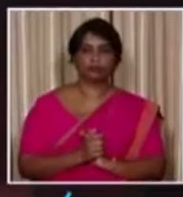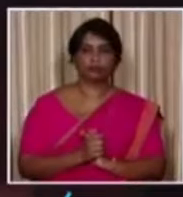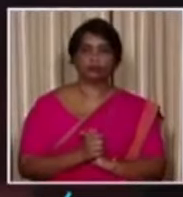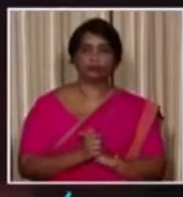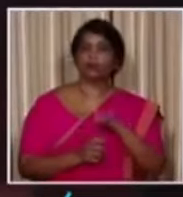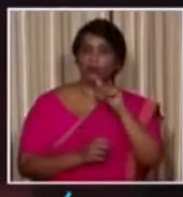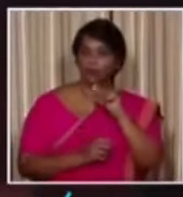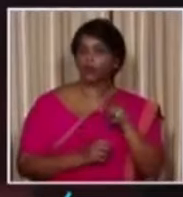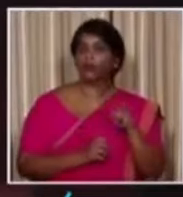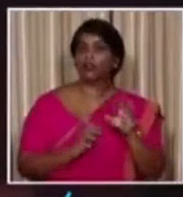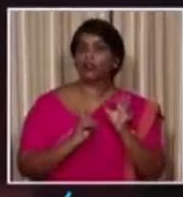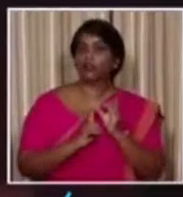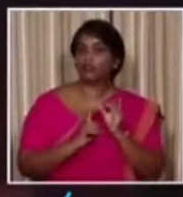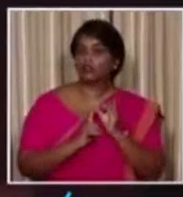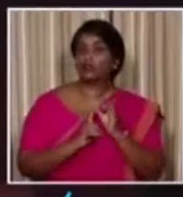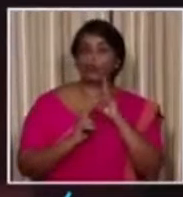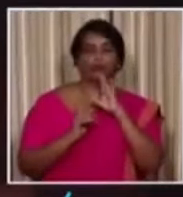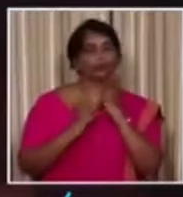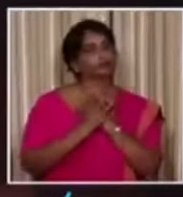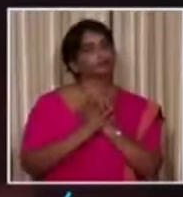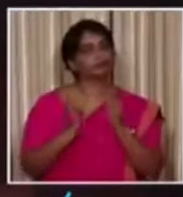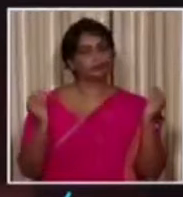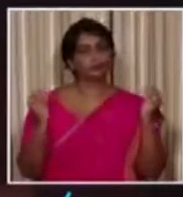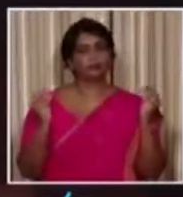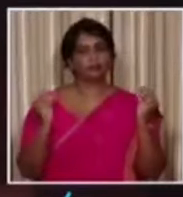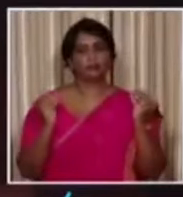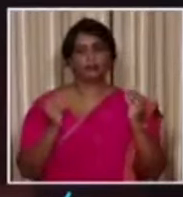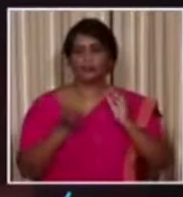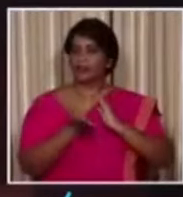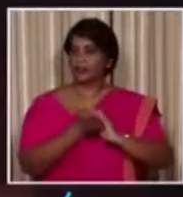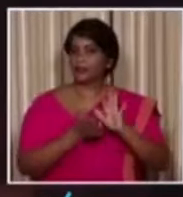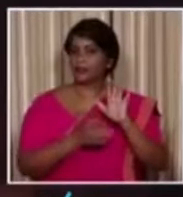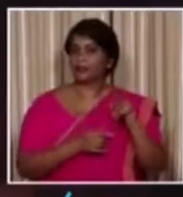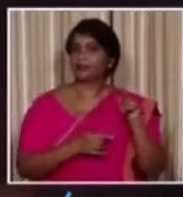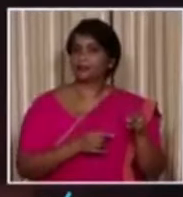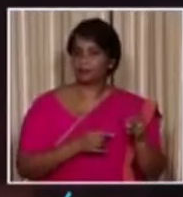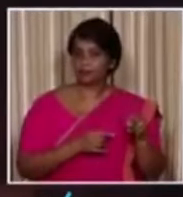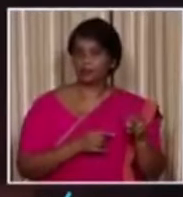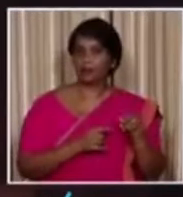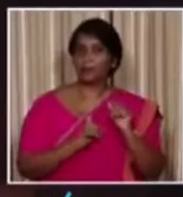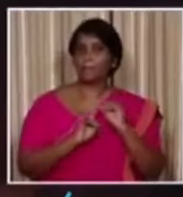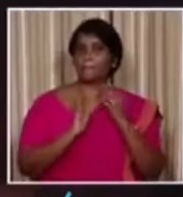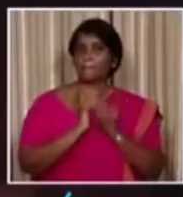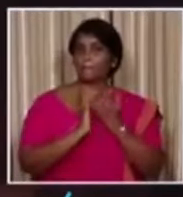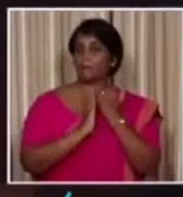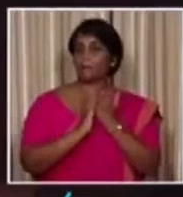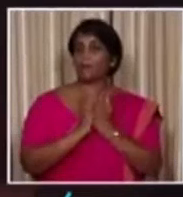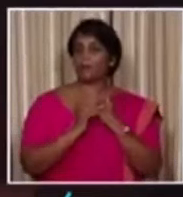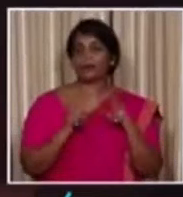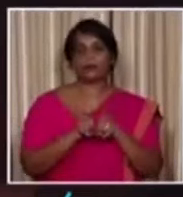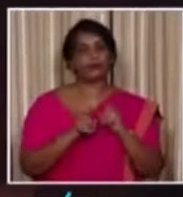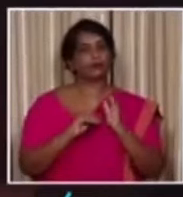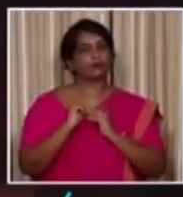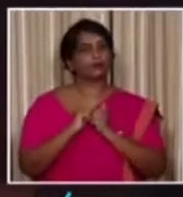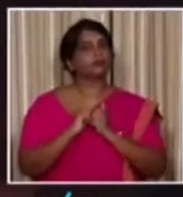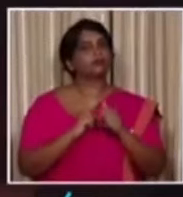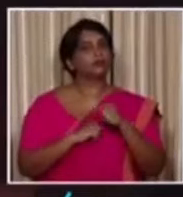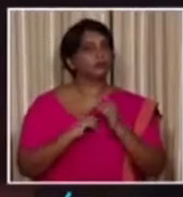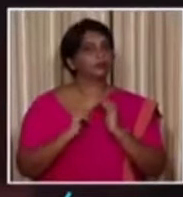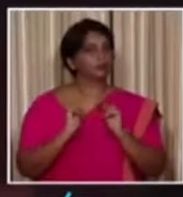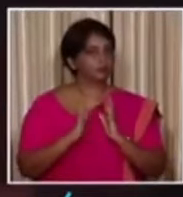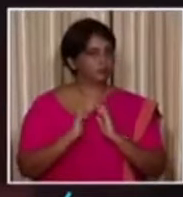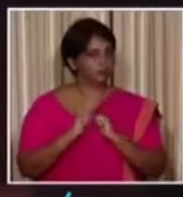මේක ඇත්ත වශයෙන්ම දුප්පත්කම තුරන් කිරීමේ උපකරණයක් හැටියට පොලිසි ඉන්ස්ට්‍රුමන්ට් එකක් හැටියට ක්‍රමවේදයක් හැටියටයි